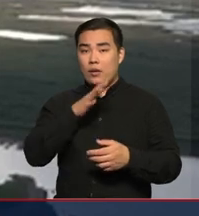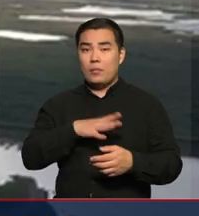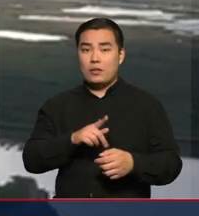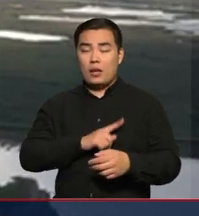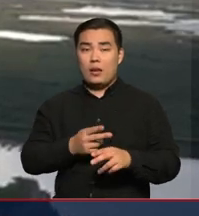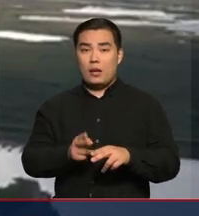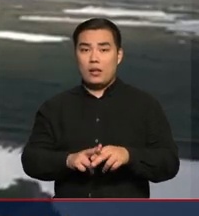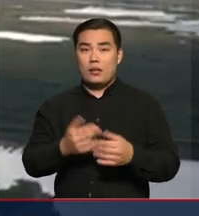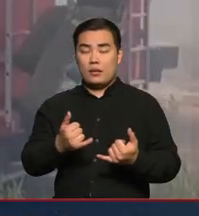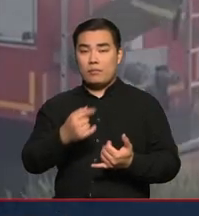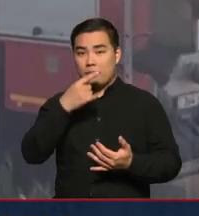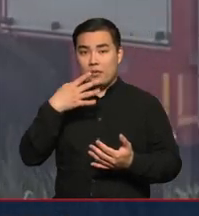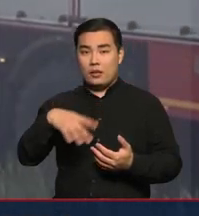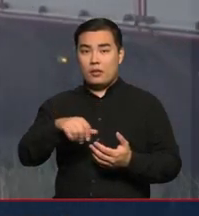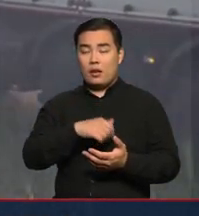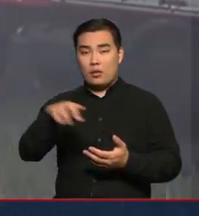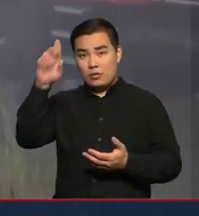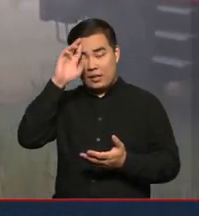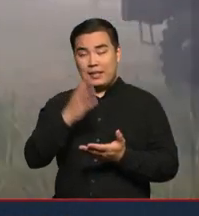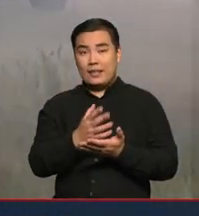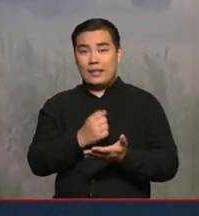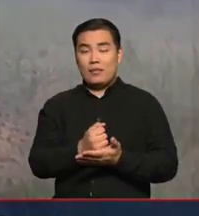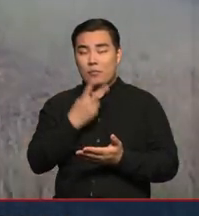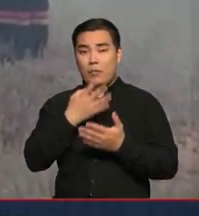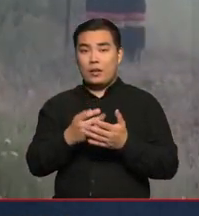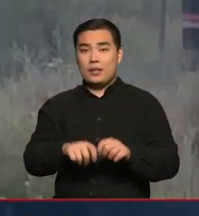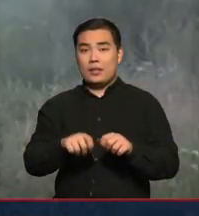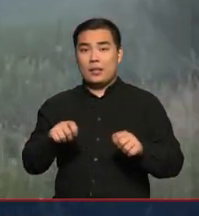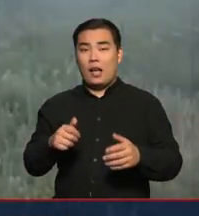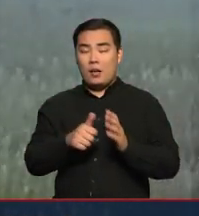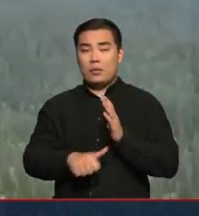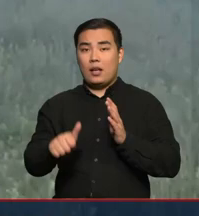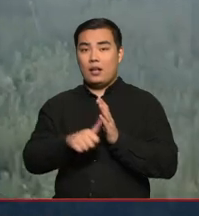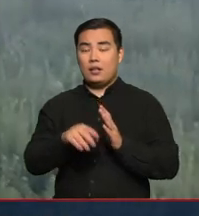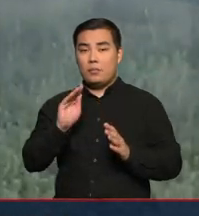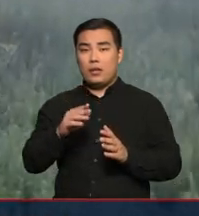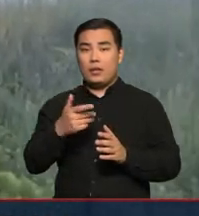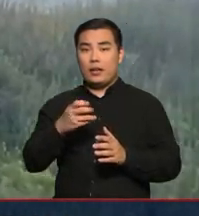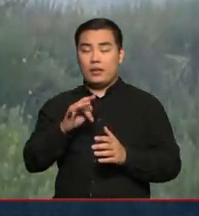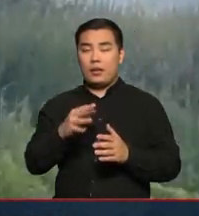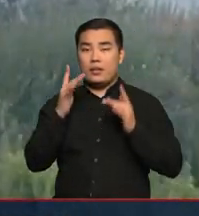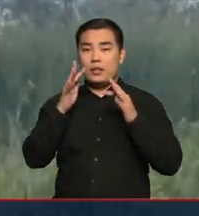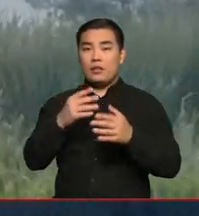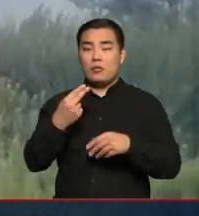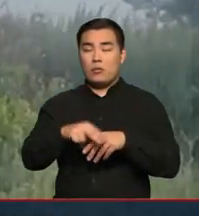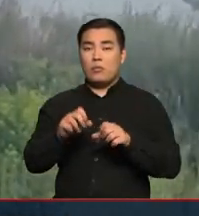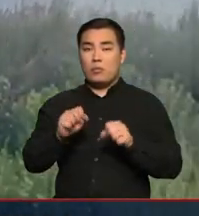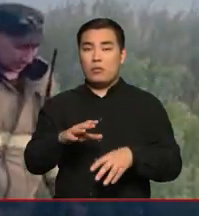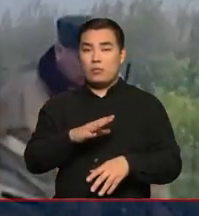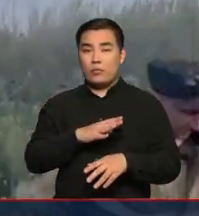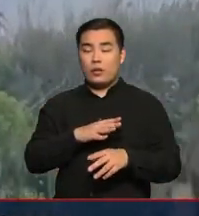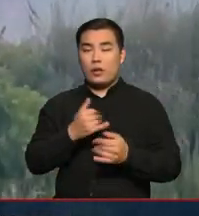Еске салсақ, былтыр мемлекеттік резерв аумағында шыққан өрттен 66 мың гектар орман тып-тыйпыл болған еді.